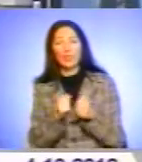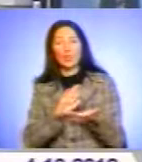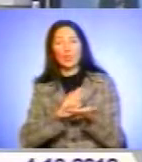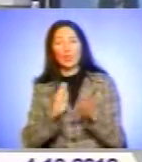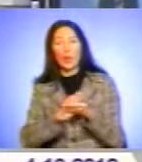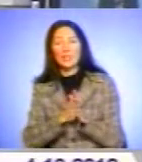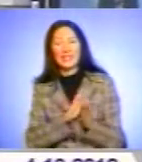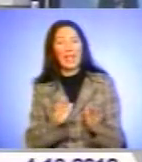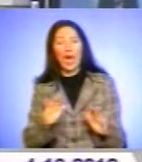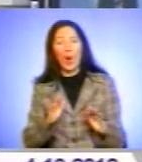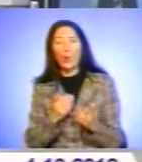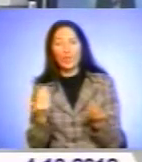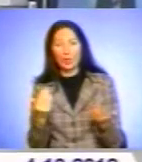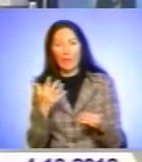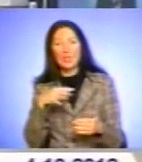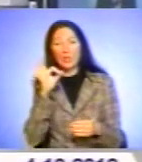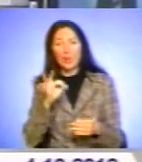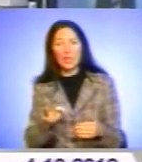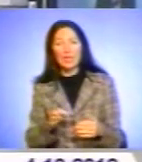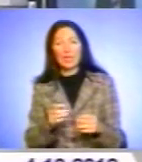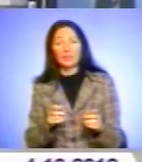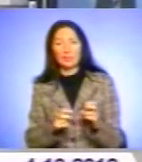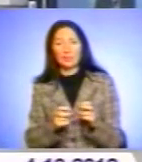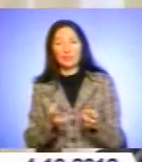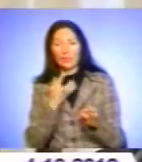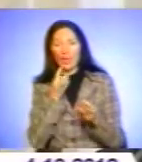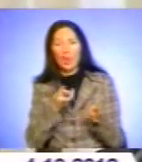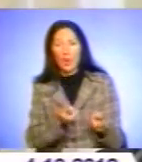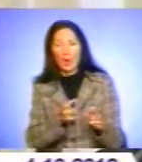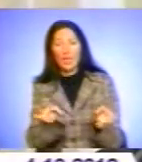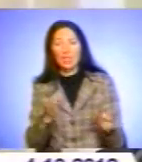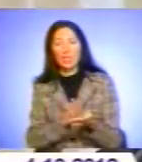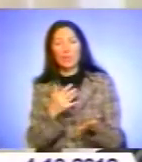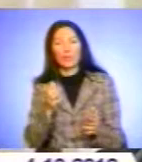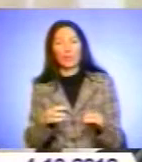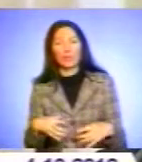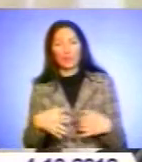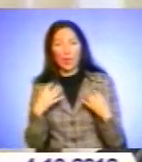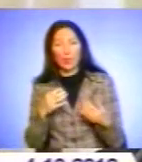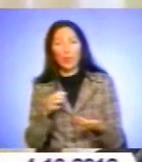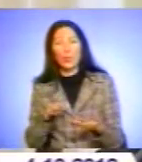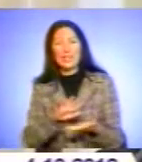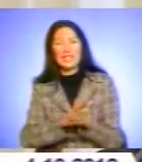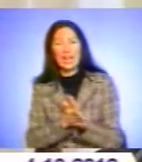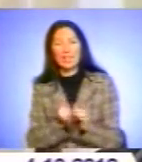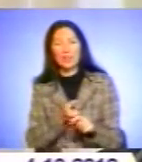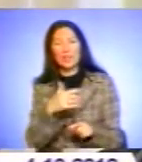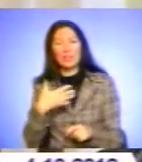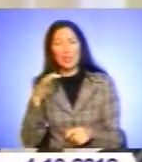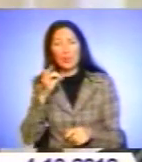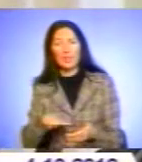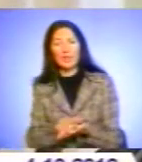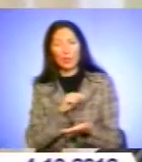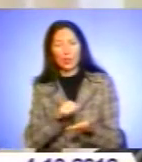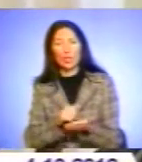адже 50% тепломереж знаходяться у жахливому стані. Більше 50% зношені, вони будуть